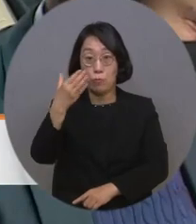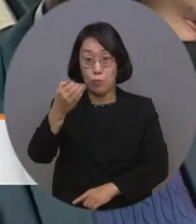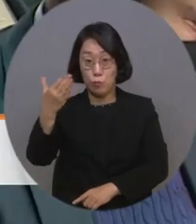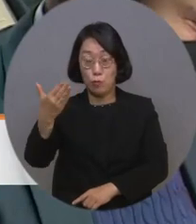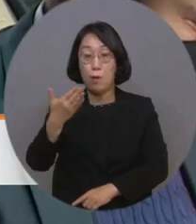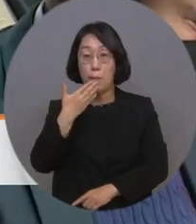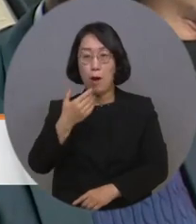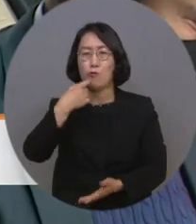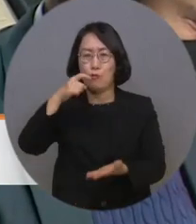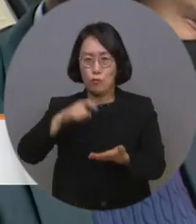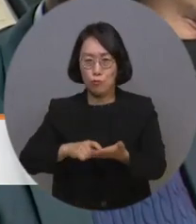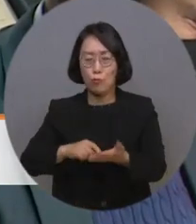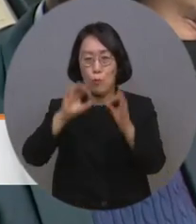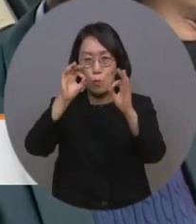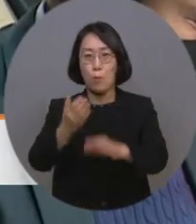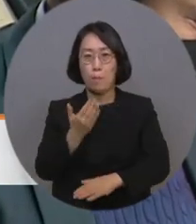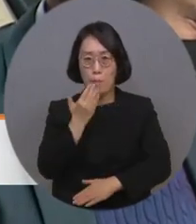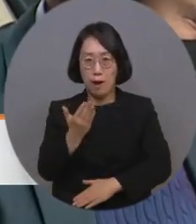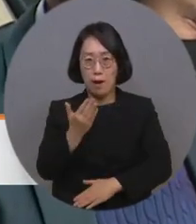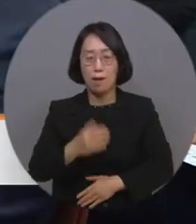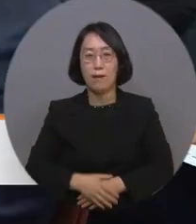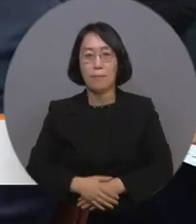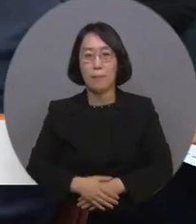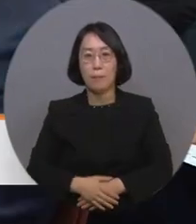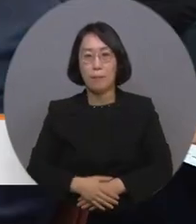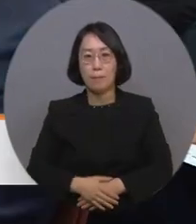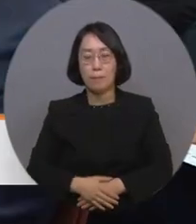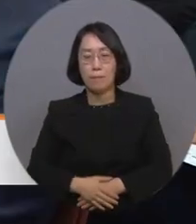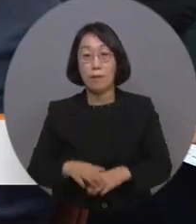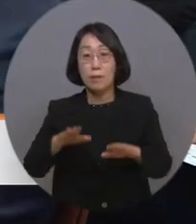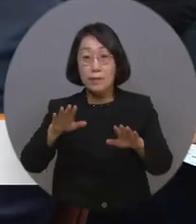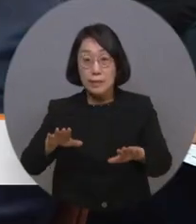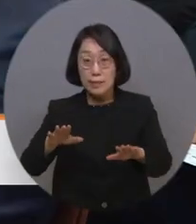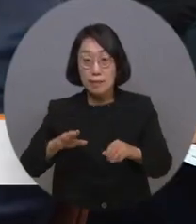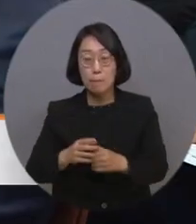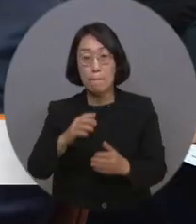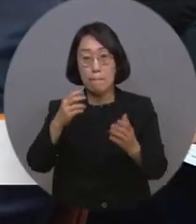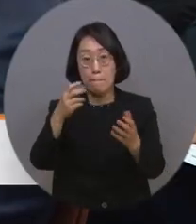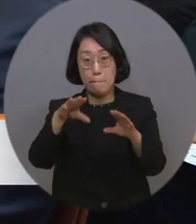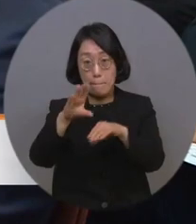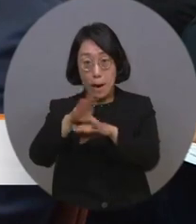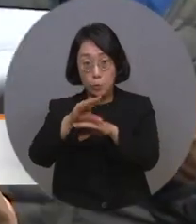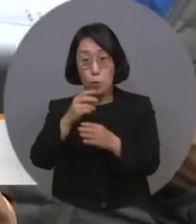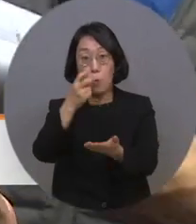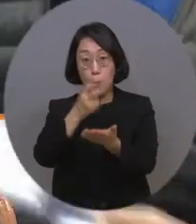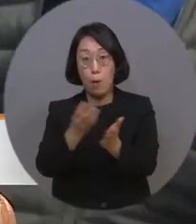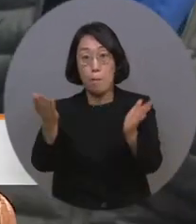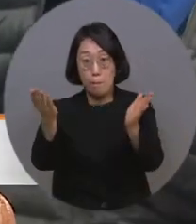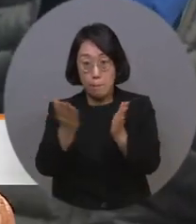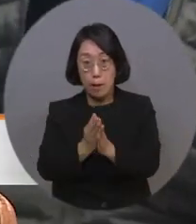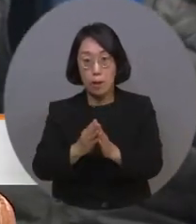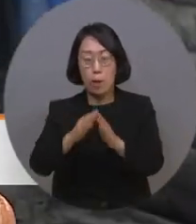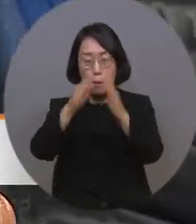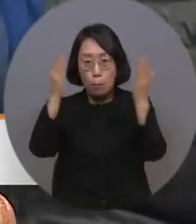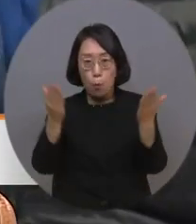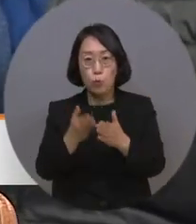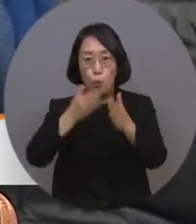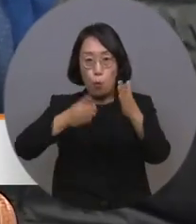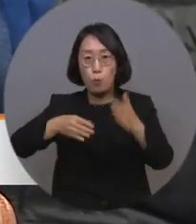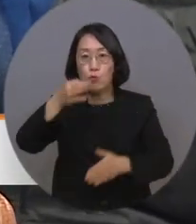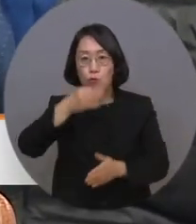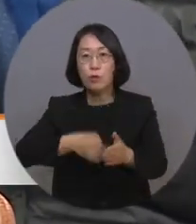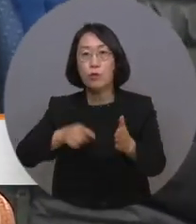불편이 해소될 수 있을 것으로 기대됩니다. 현재 방송법에 따라 복지TV는 공익적